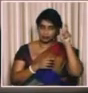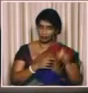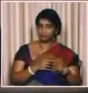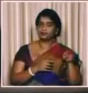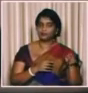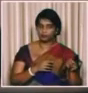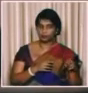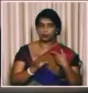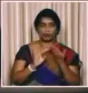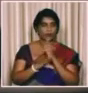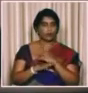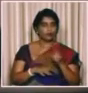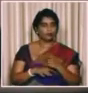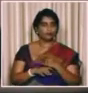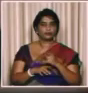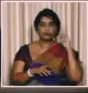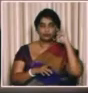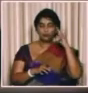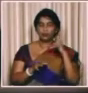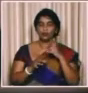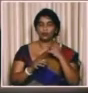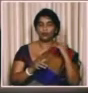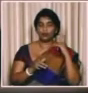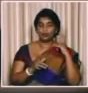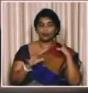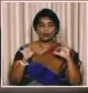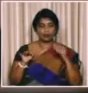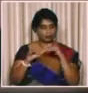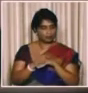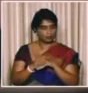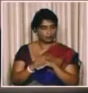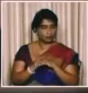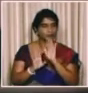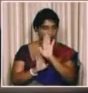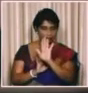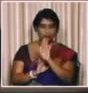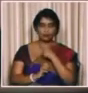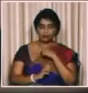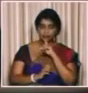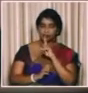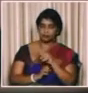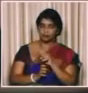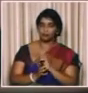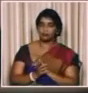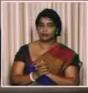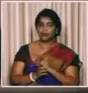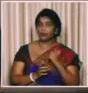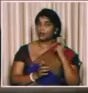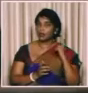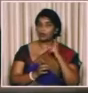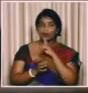නිලධාරිතුමා පසුගිය දවසේ එයාෆෝස් ඩාන්ස් එක තිබ්බා එතනත් හිටියා නෑ නෑ නෑ මං කියන්න